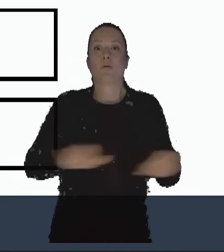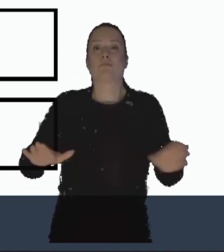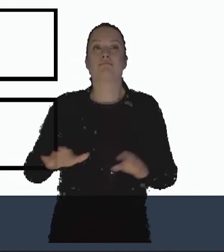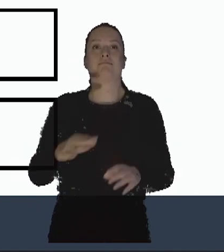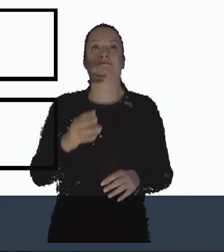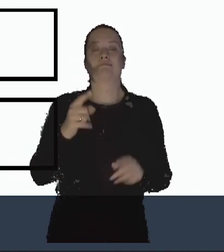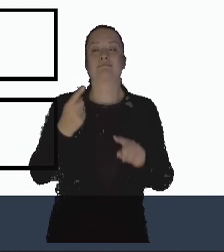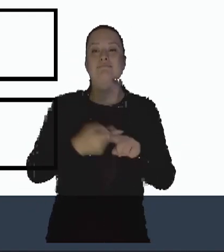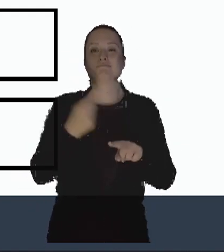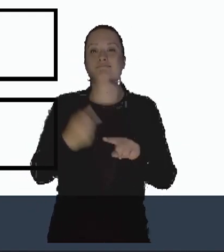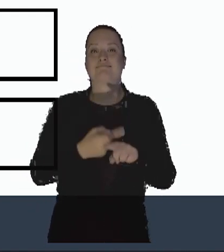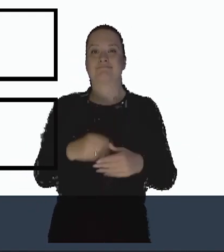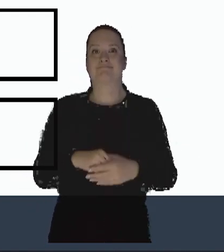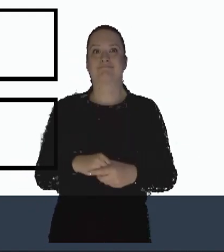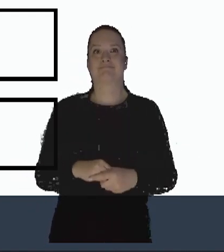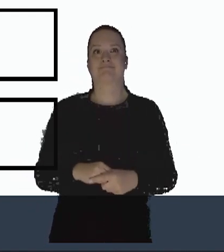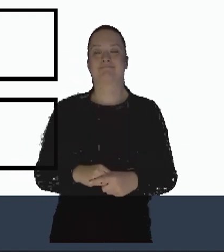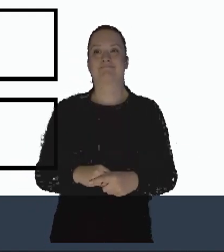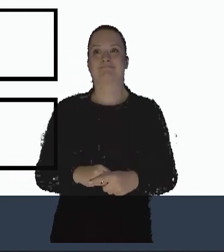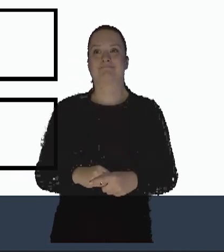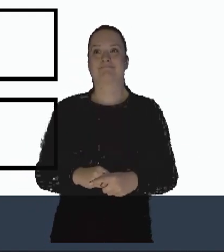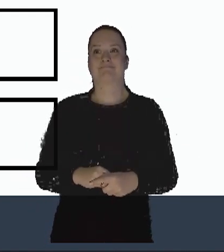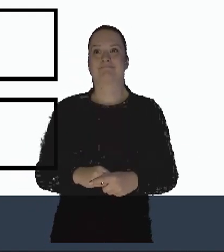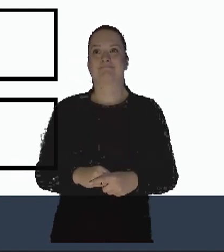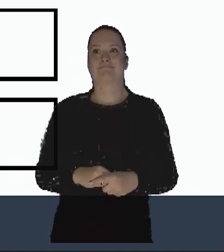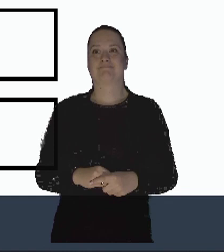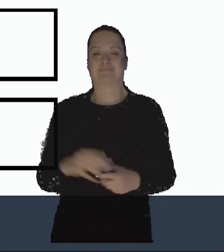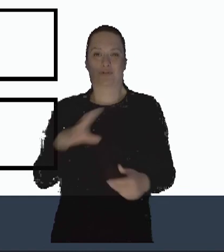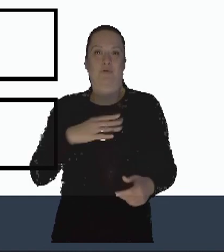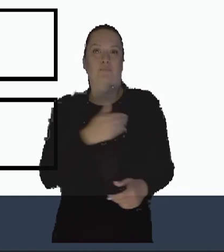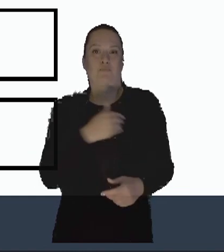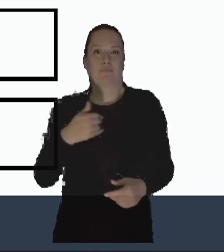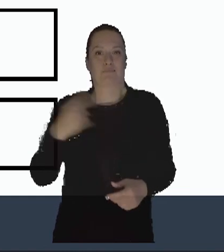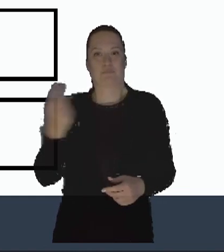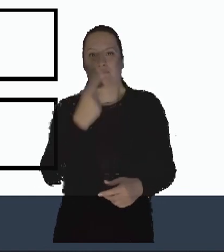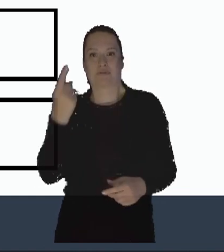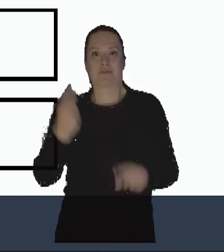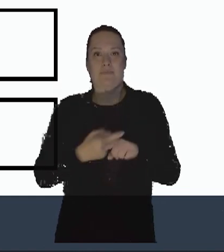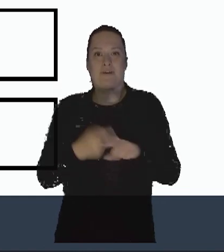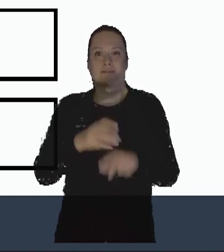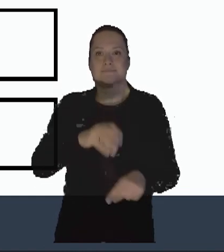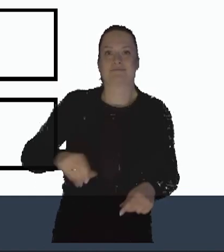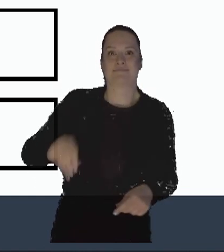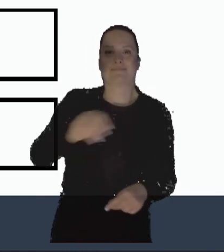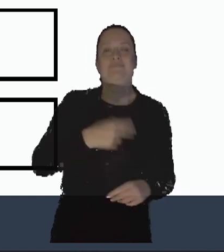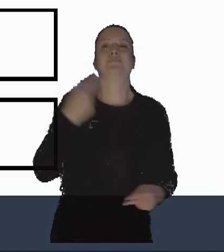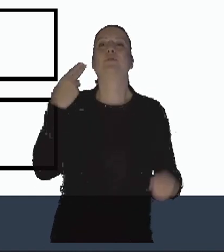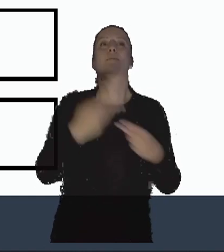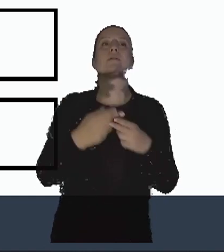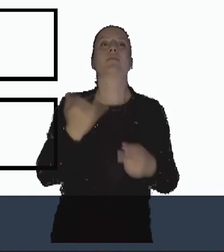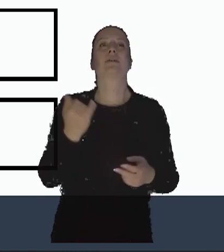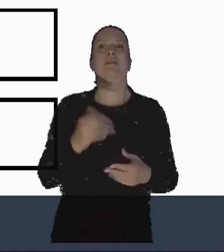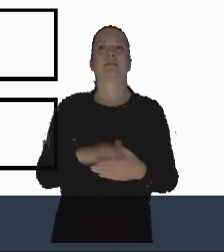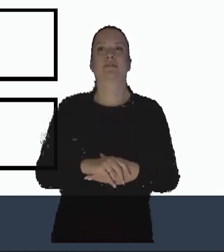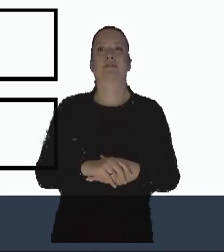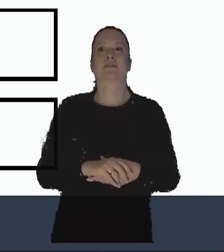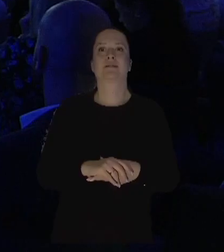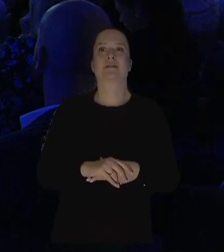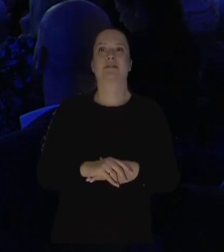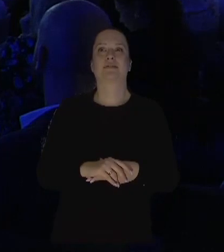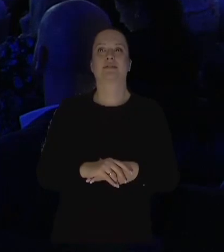raz pierwszy w Polsce pole ziemniaków? Jaka jest odpowiedź? Oczywiście, że C. Proszę do